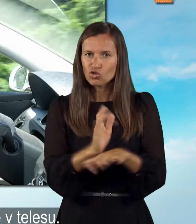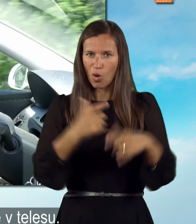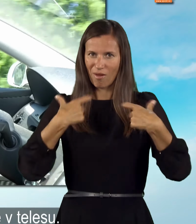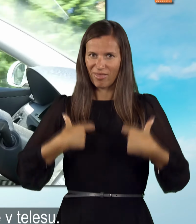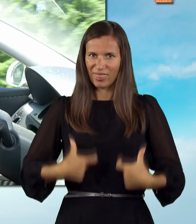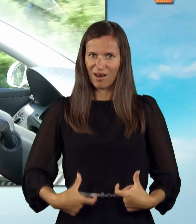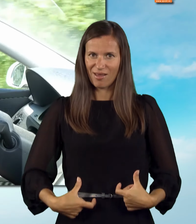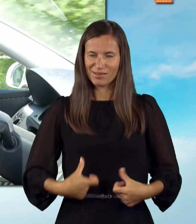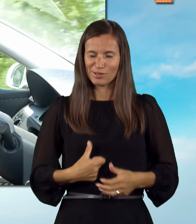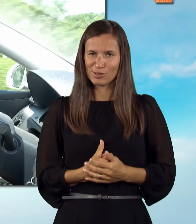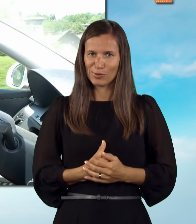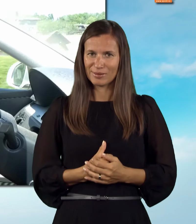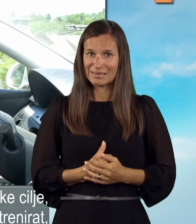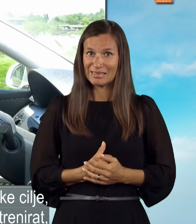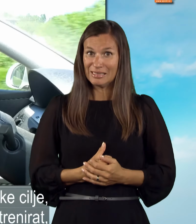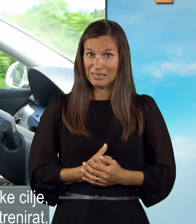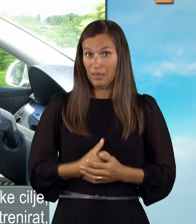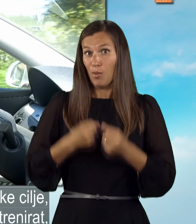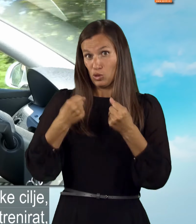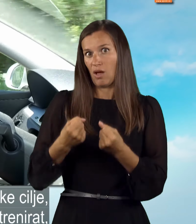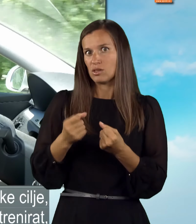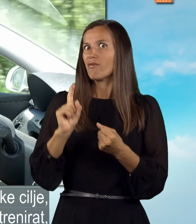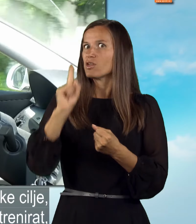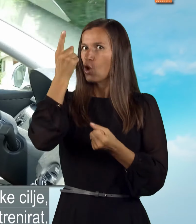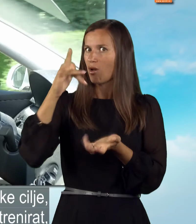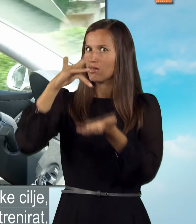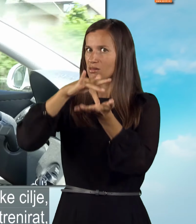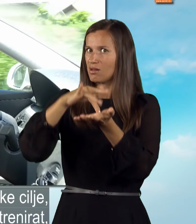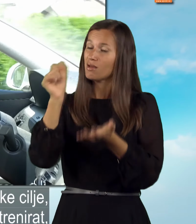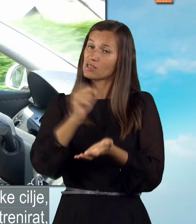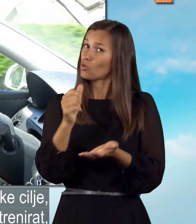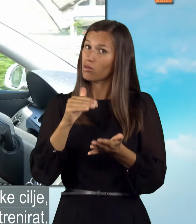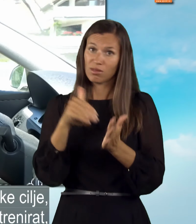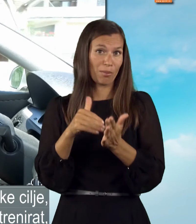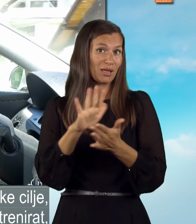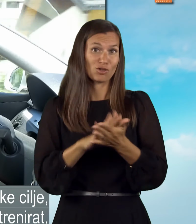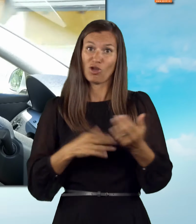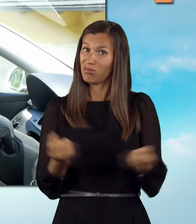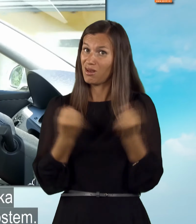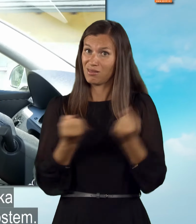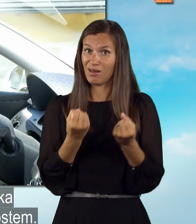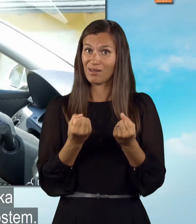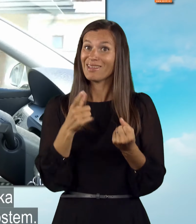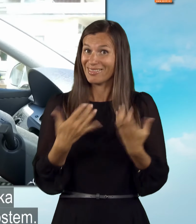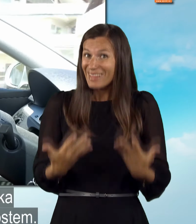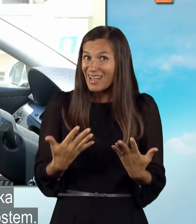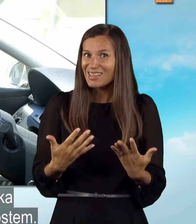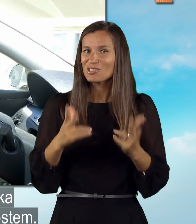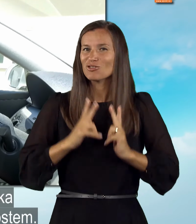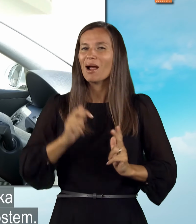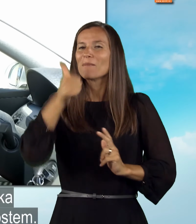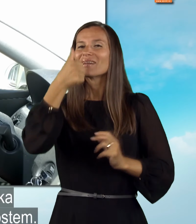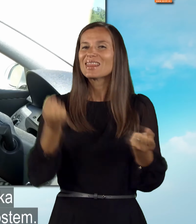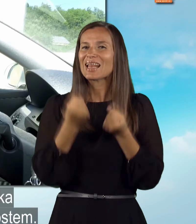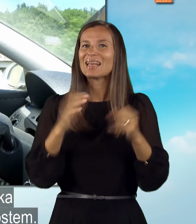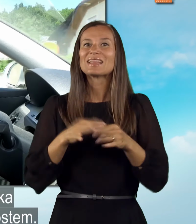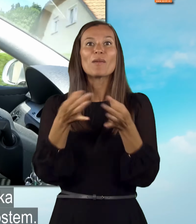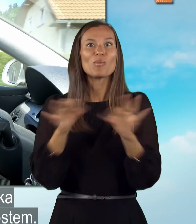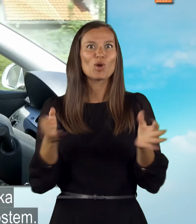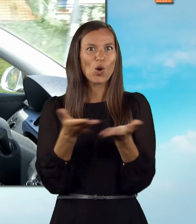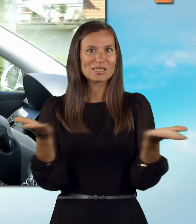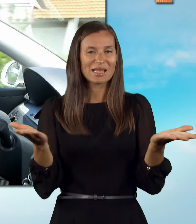maščobe v telesu. Postavila sta si visoke cilje, zato je treba začeti trenirati. In danes jo čaka prvi trening